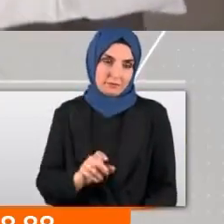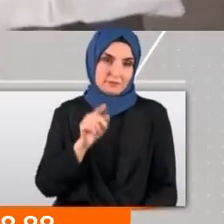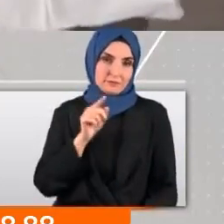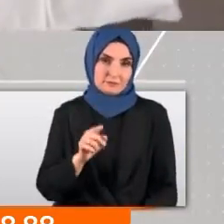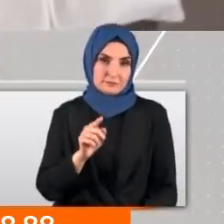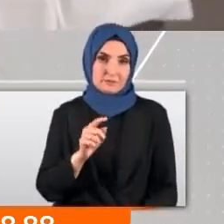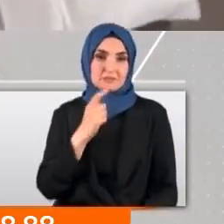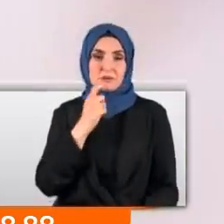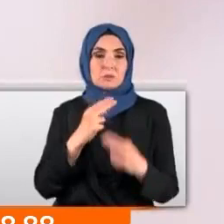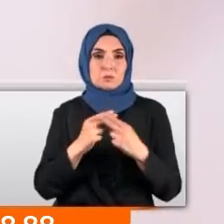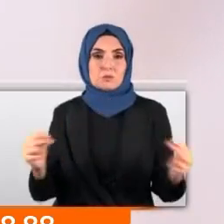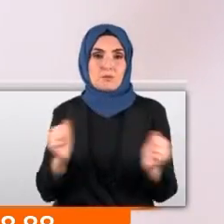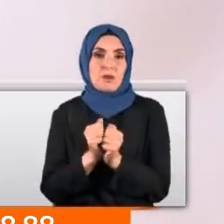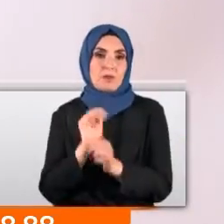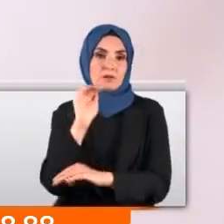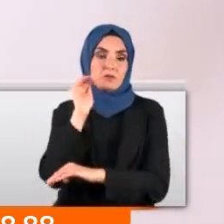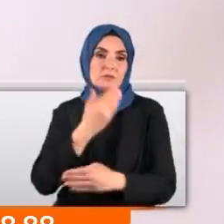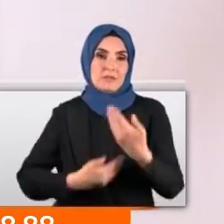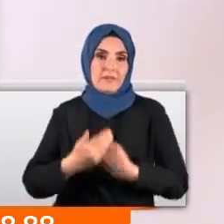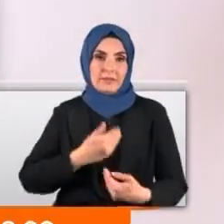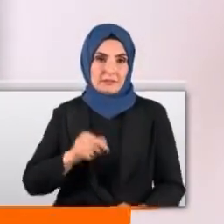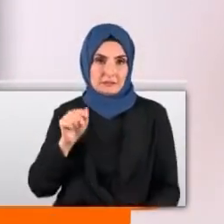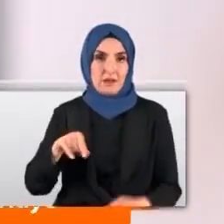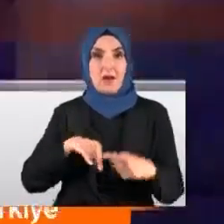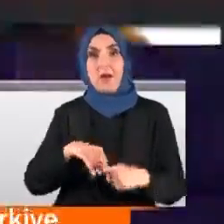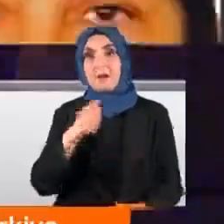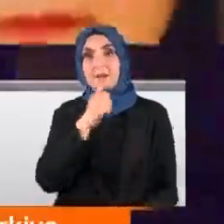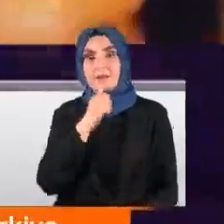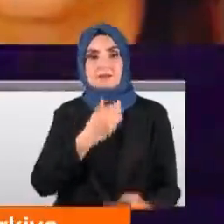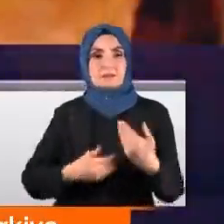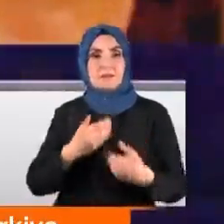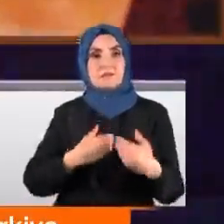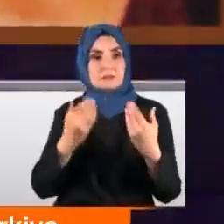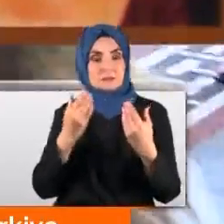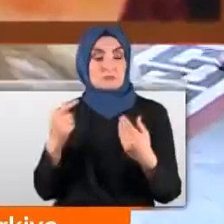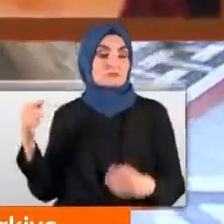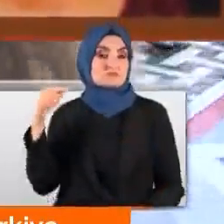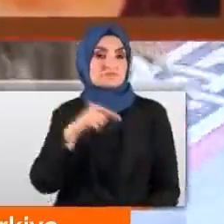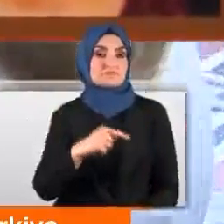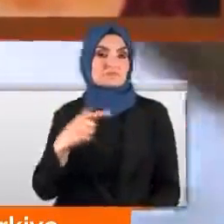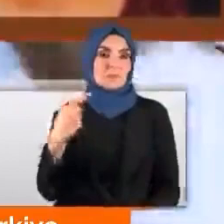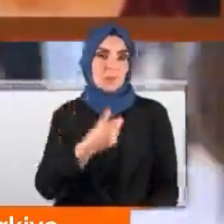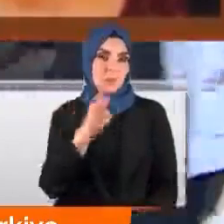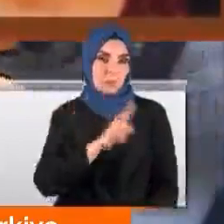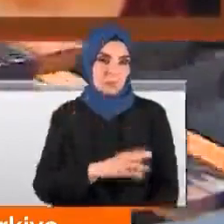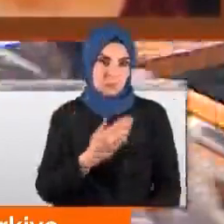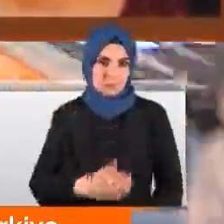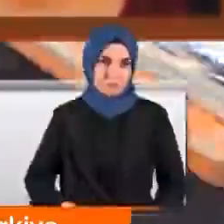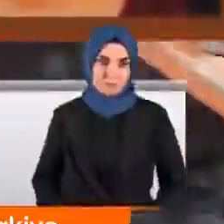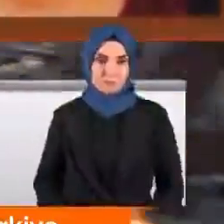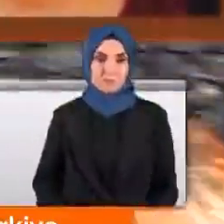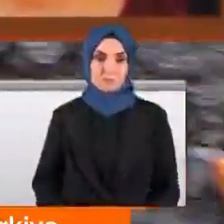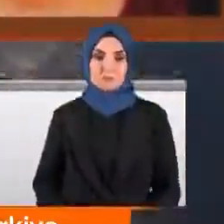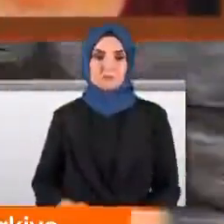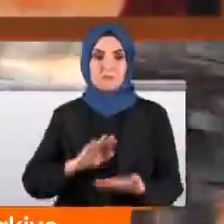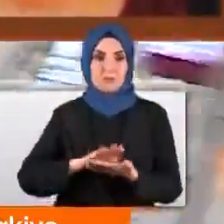yaşadığı sevgilisi Hakan Asilkan'ın kurbanı oldu, katledildi. Kalk. Arkadaşınız mıydı? Var mıydı